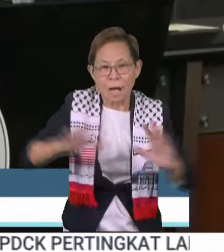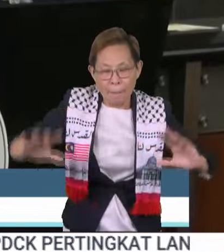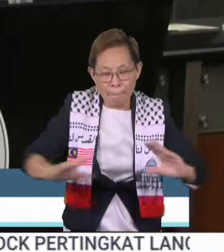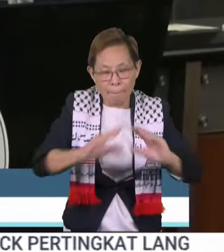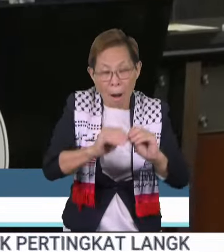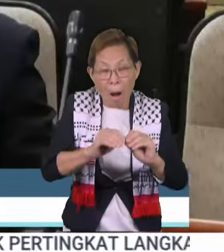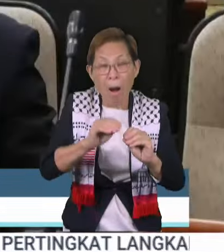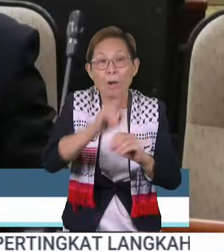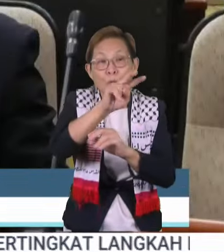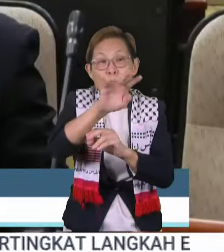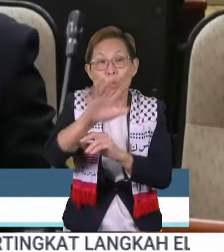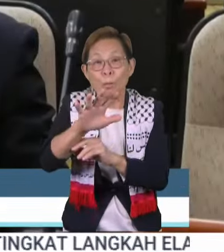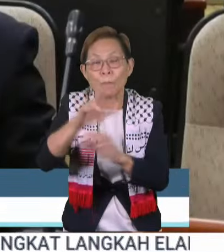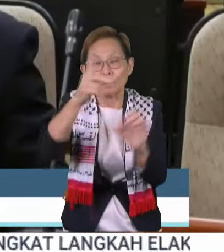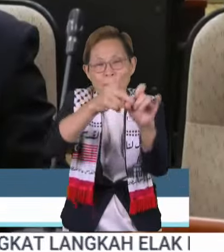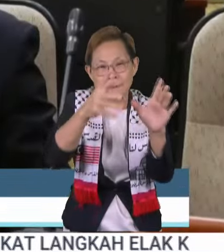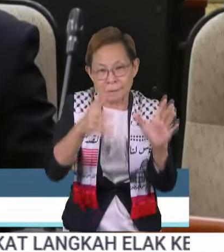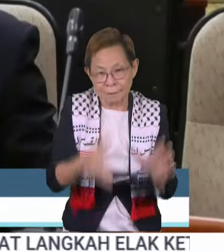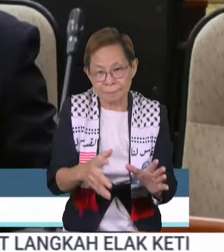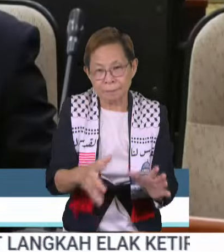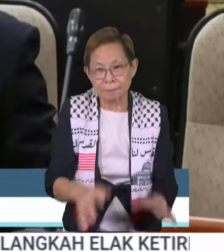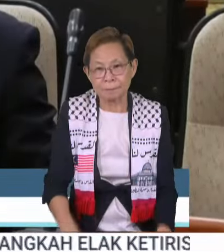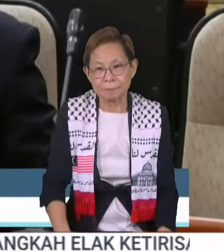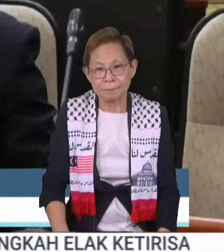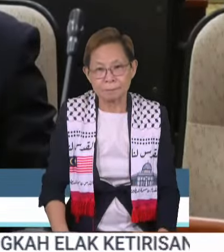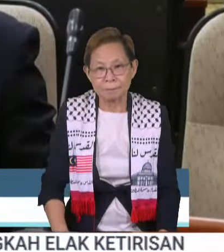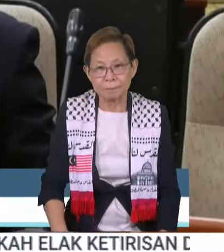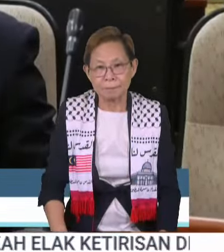Persidangan membabitkan 25 peserta.